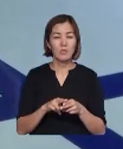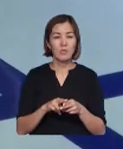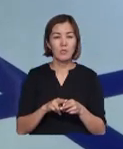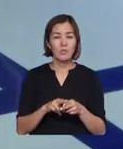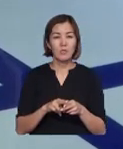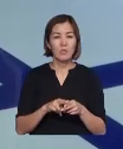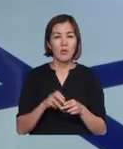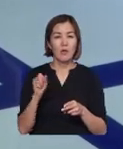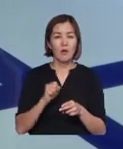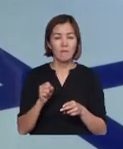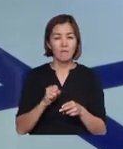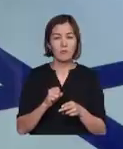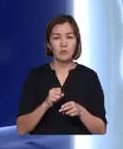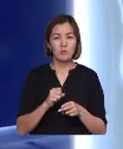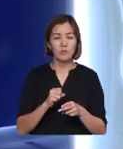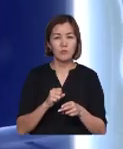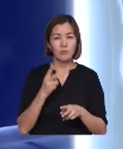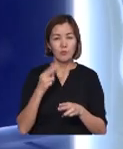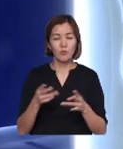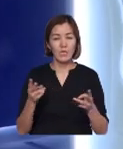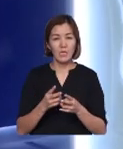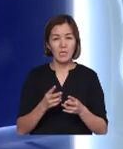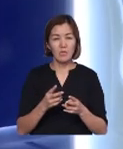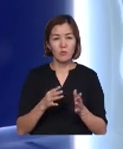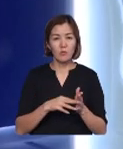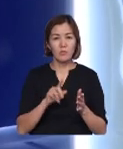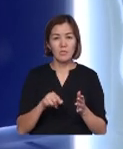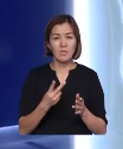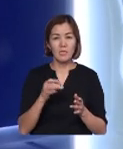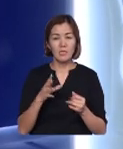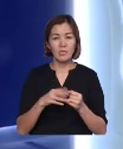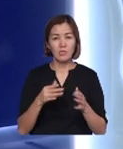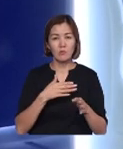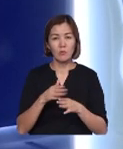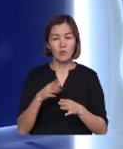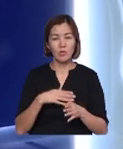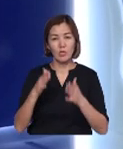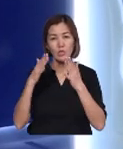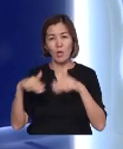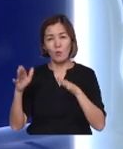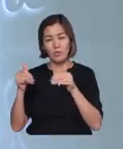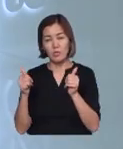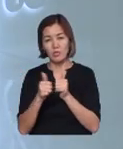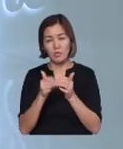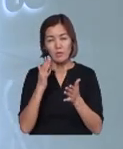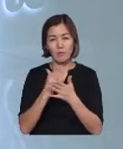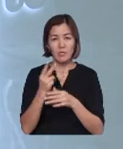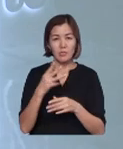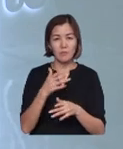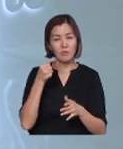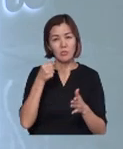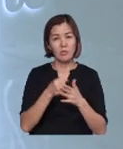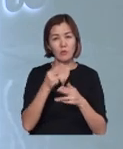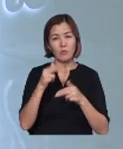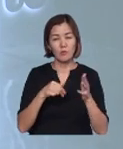керек. 9,2 гектар жер бөлінген Текелі қаласының таулы аймағы жағында. 25 жылға уже